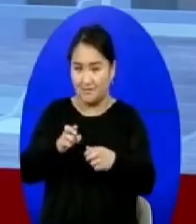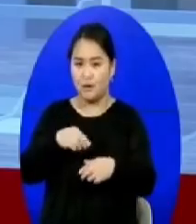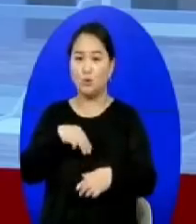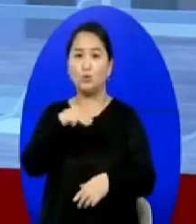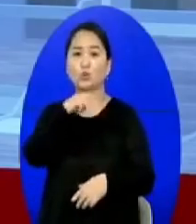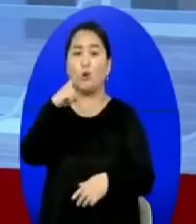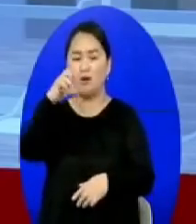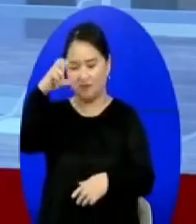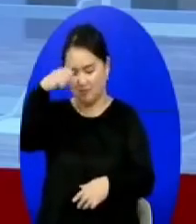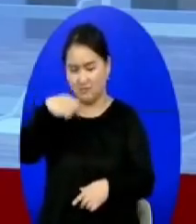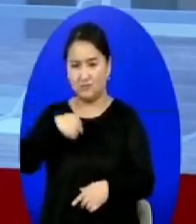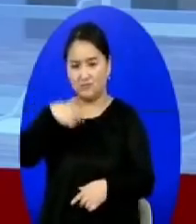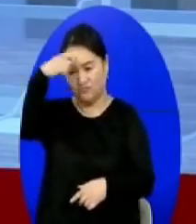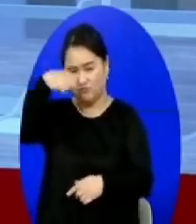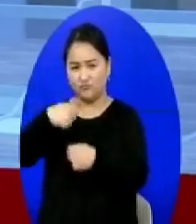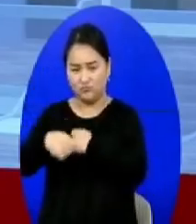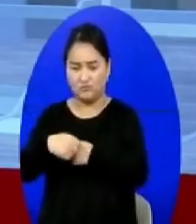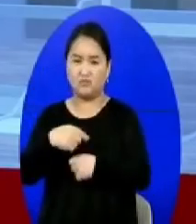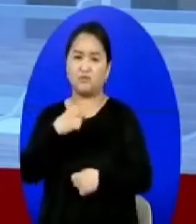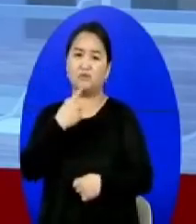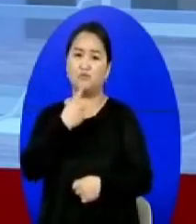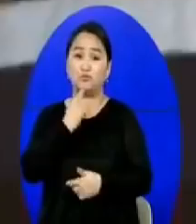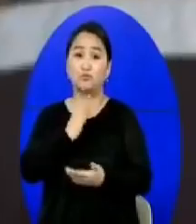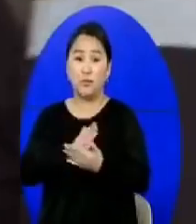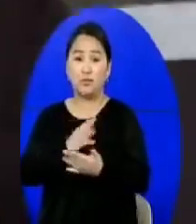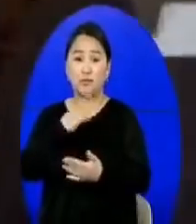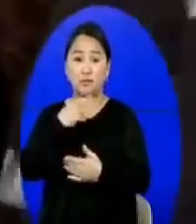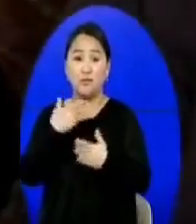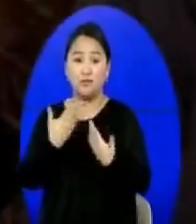байдалд орсон тухайга хэвлэлийн багварлын үеэр мэдгдлээ.